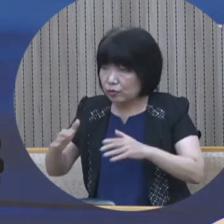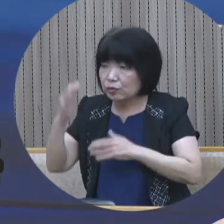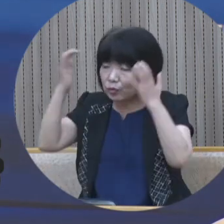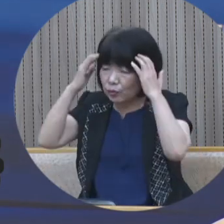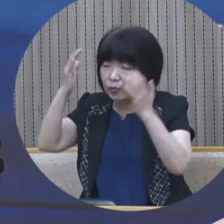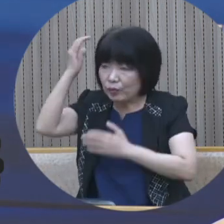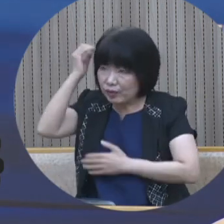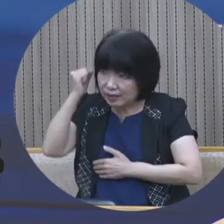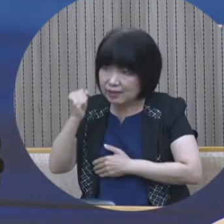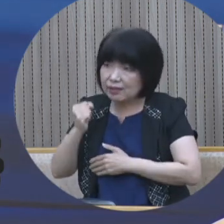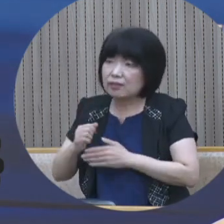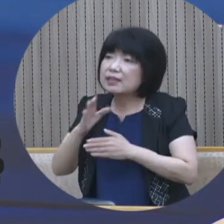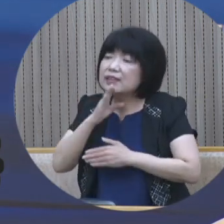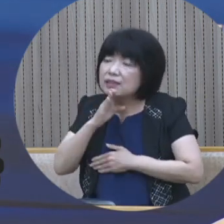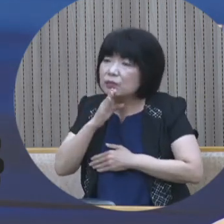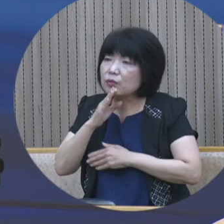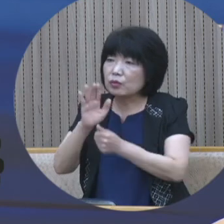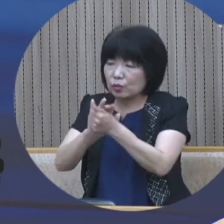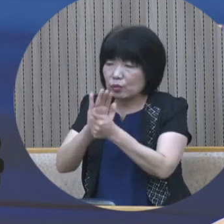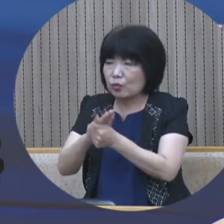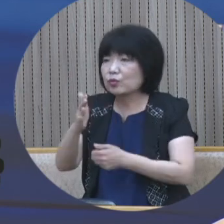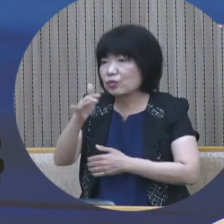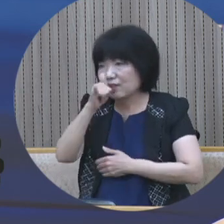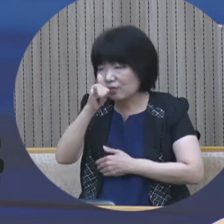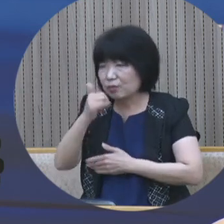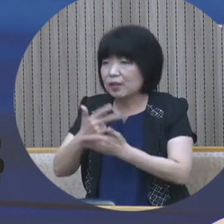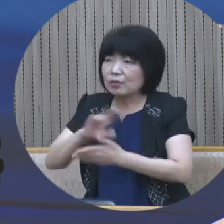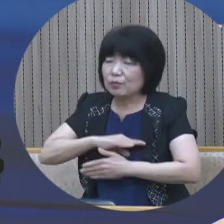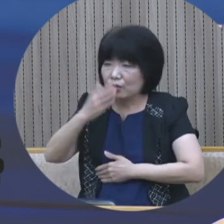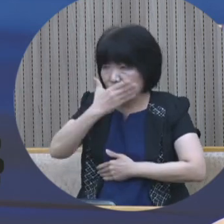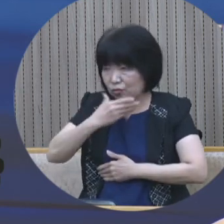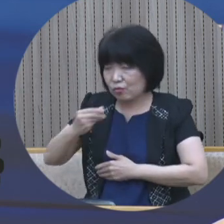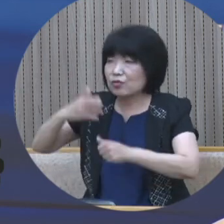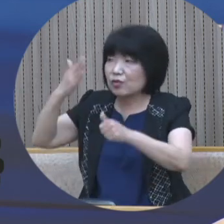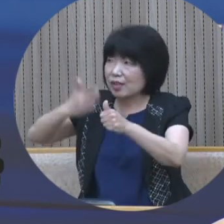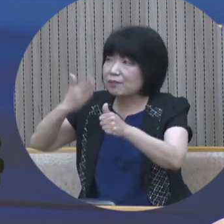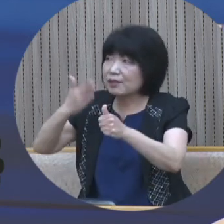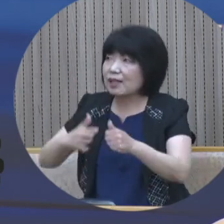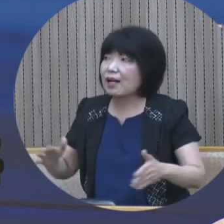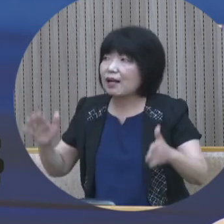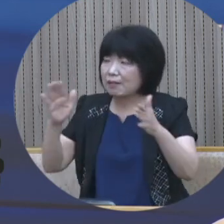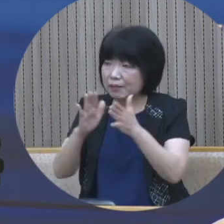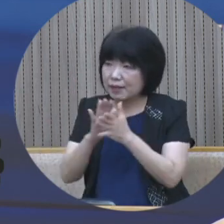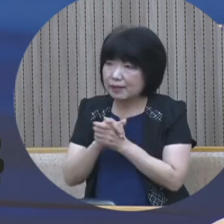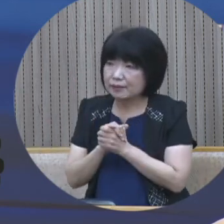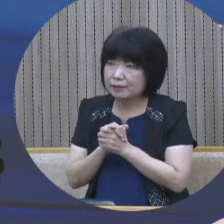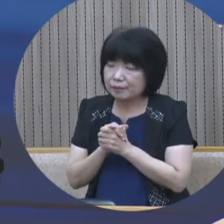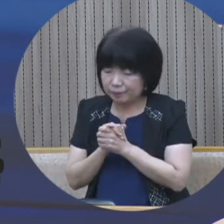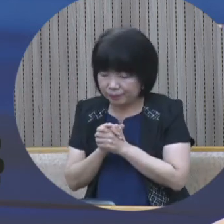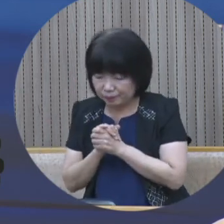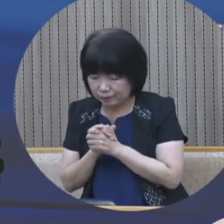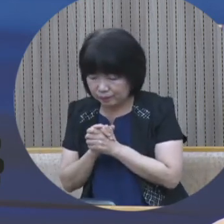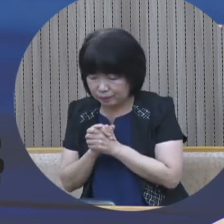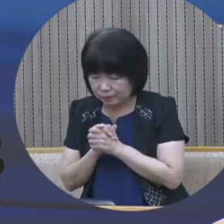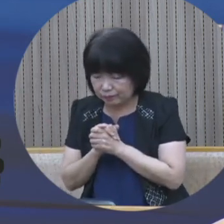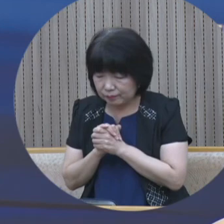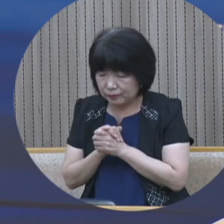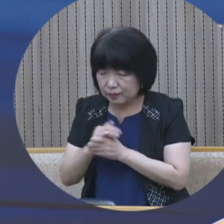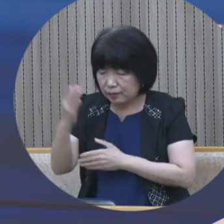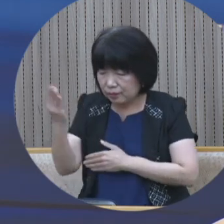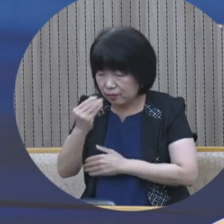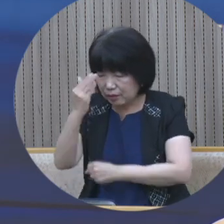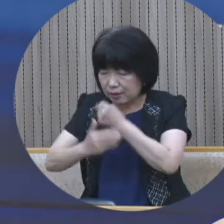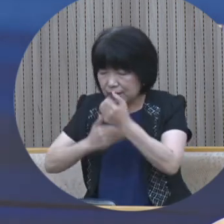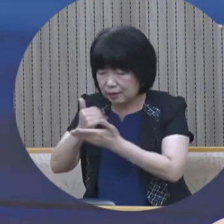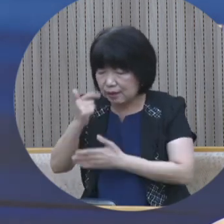기억하고 실제로 그들을 도울 수 있기를 주님의 이름으로 축원합니다. 기도하겠습니다. 거룩하신